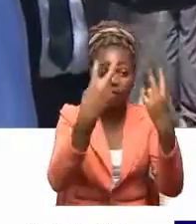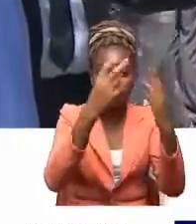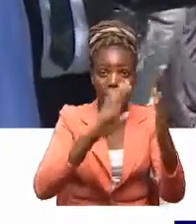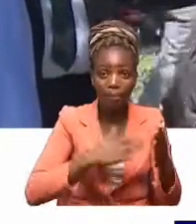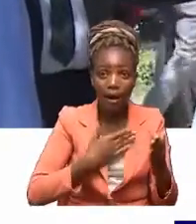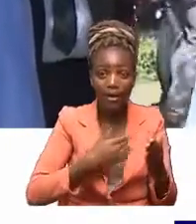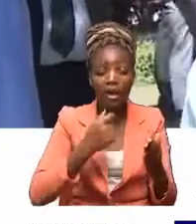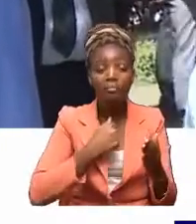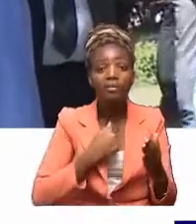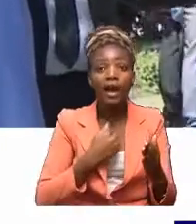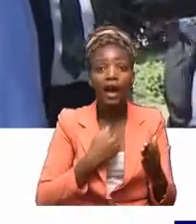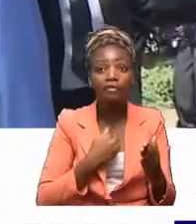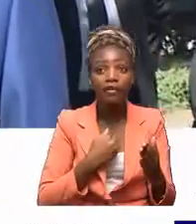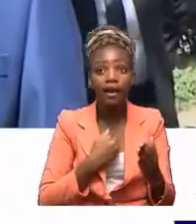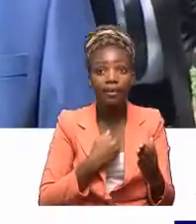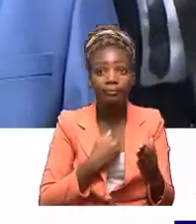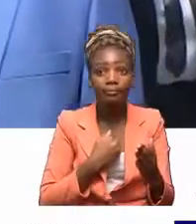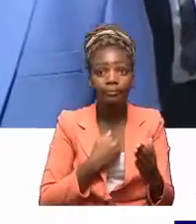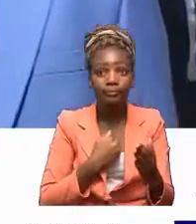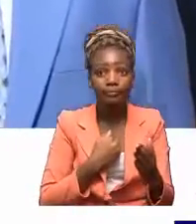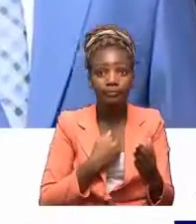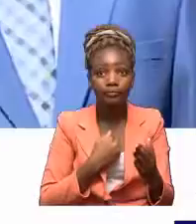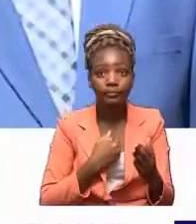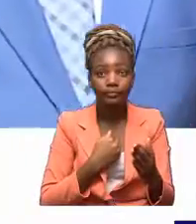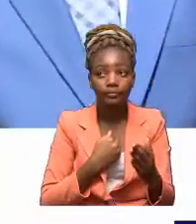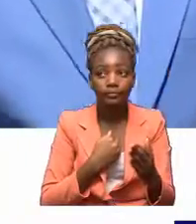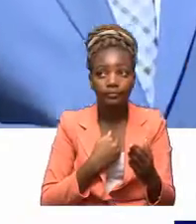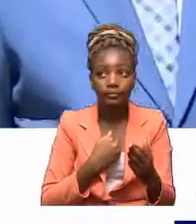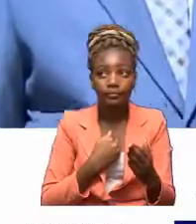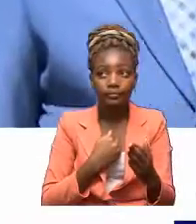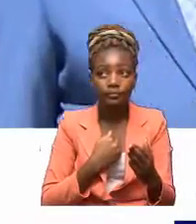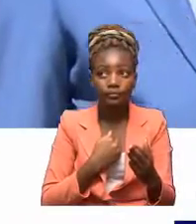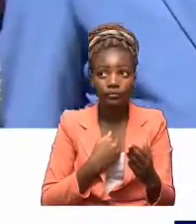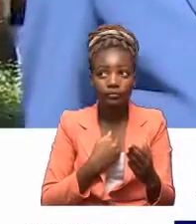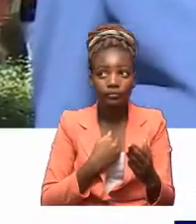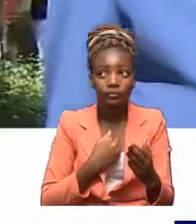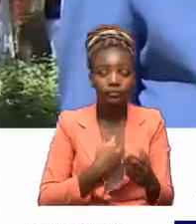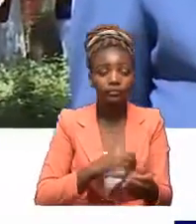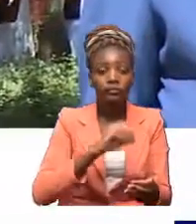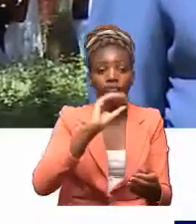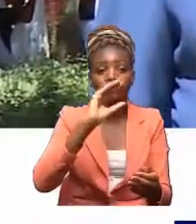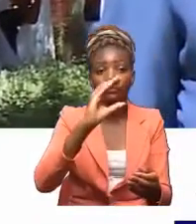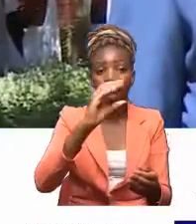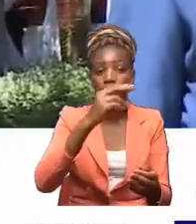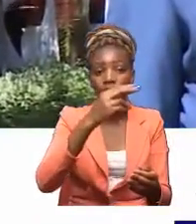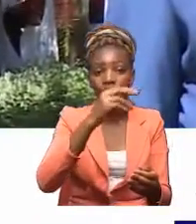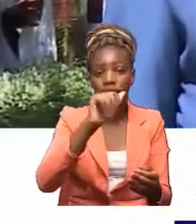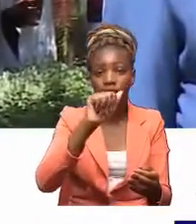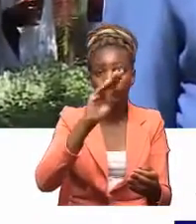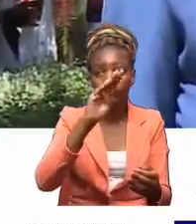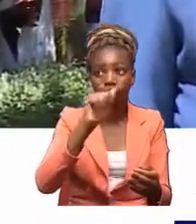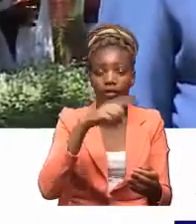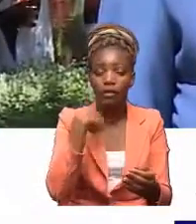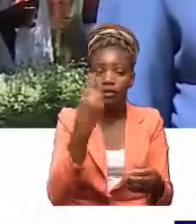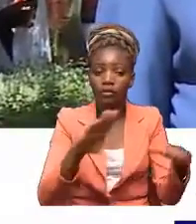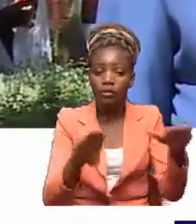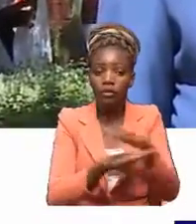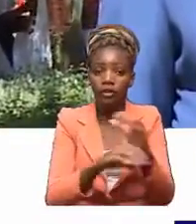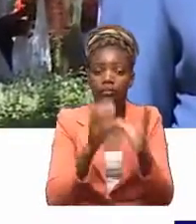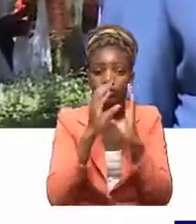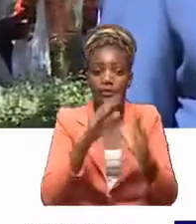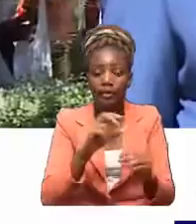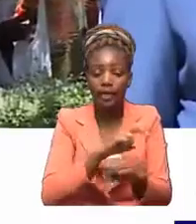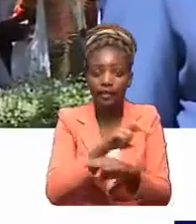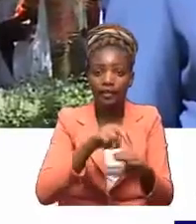ambaye anafahamika sana katika nchi yetu ya Kenya, anajulikana kama Moses Cheboi. Yeye ni naibu speaker katika National